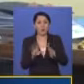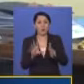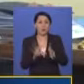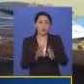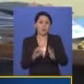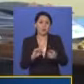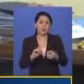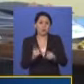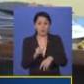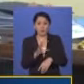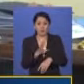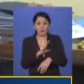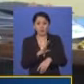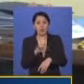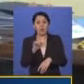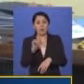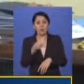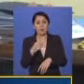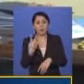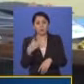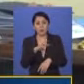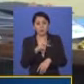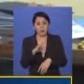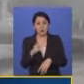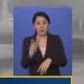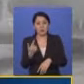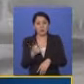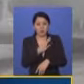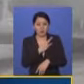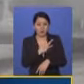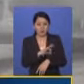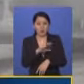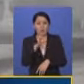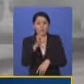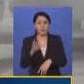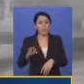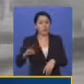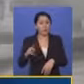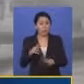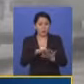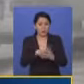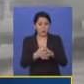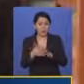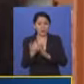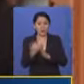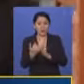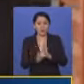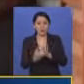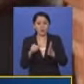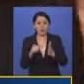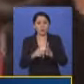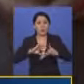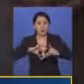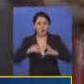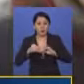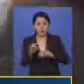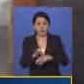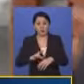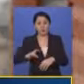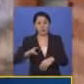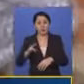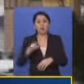желілері ауыстырылды. Оған 120 миллион теңге қаржы жұмсалды. Биыл Бескіл ауылы ауыл ел бесігі бағдарламасына қатысты. Нәтижесінде аудан